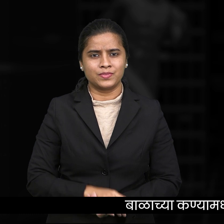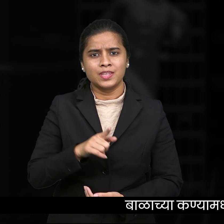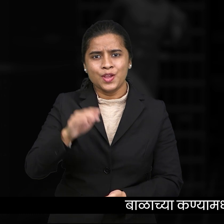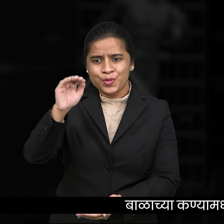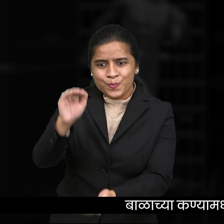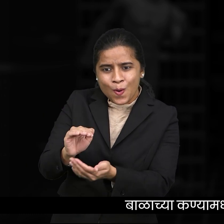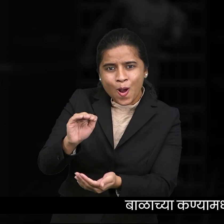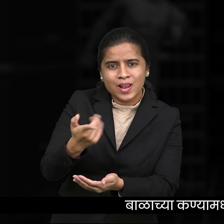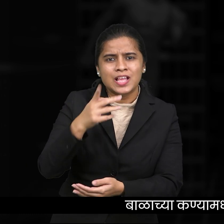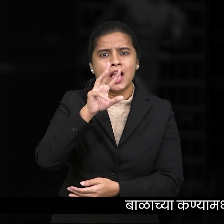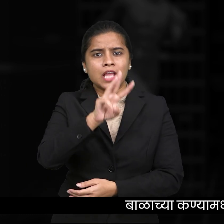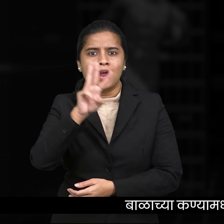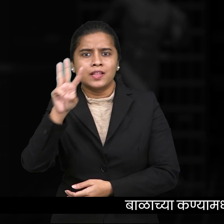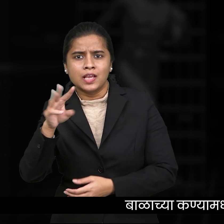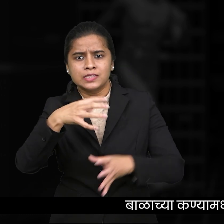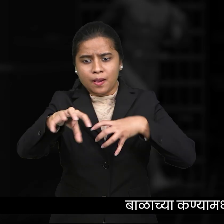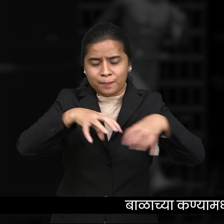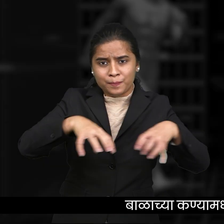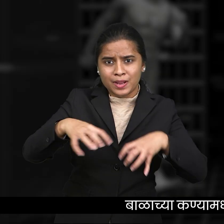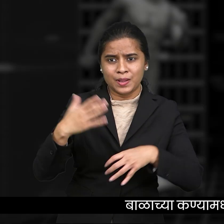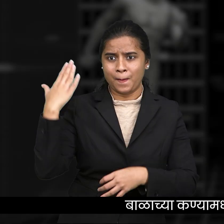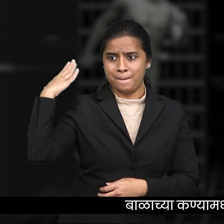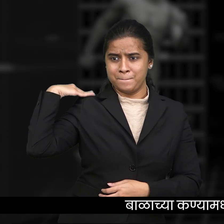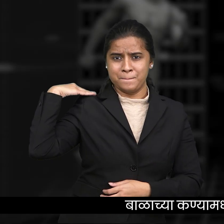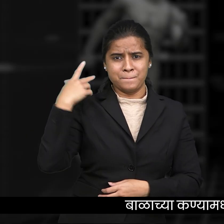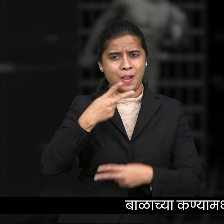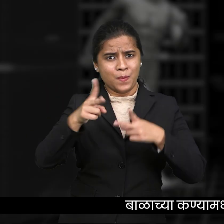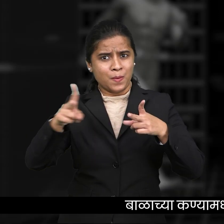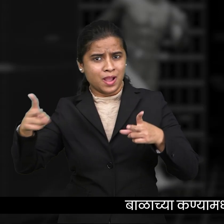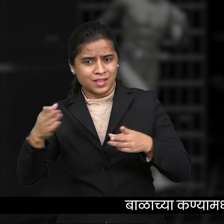बाळाच्या कण्यांमध्ये 33 स्वतंत्र कशेरुक असतात.